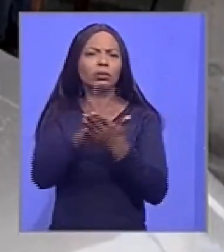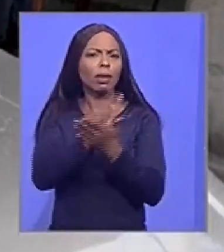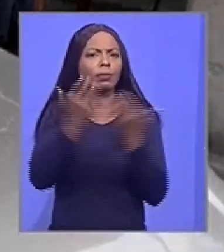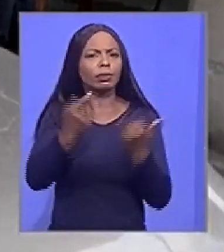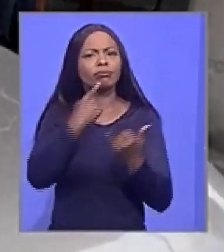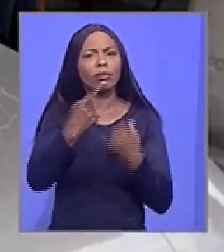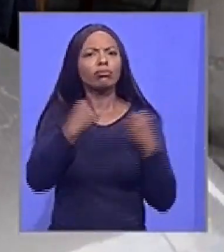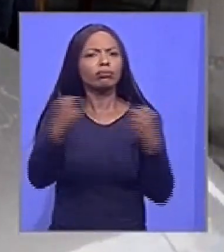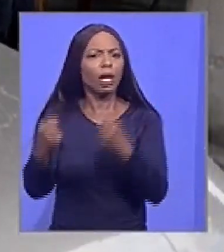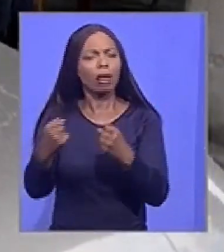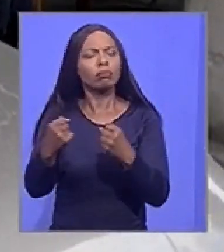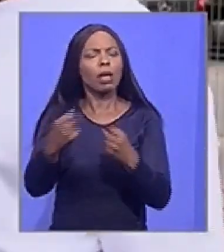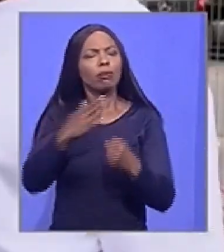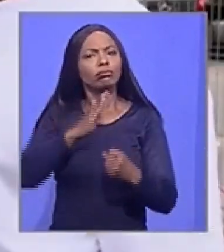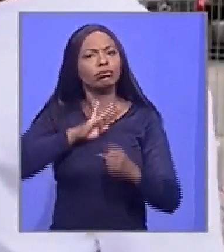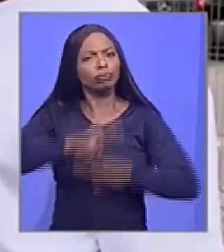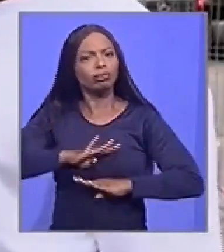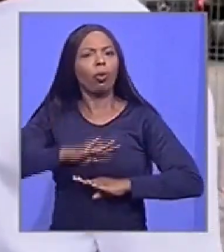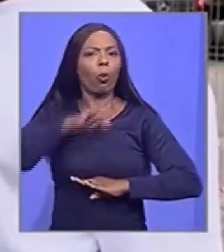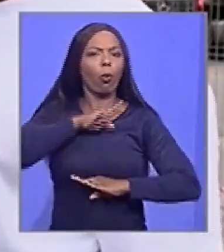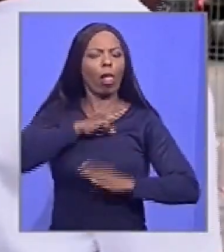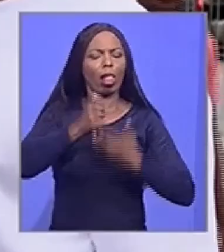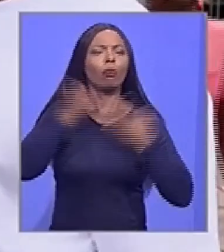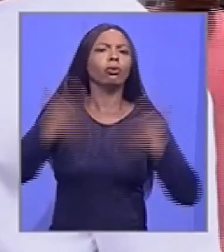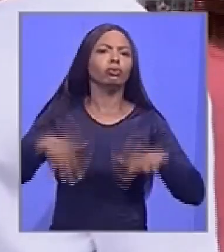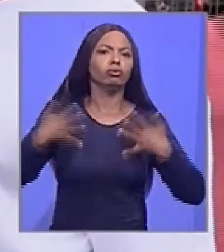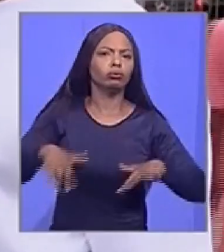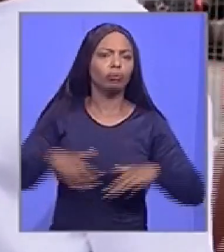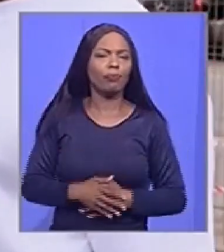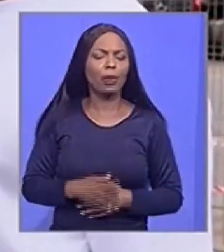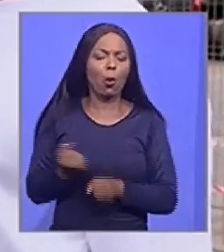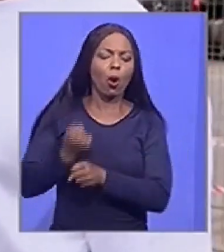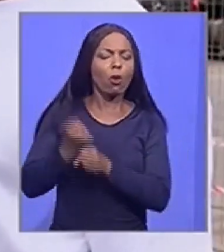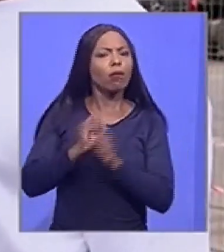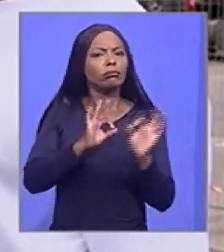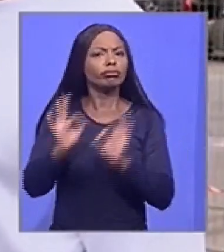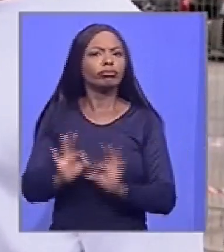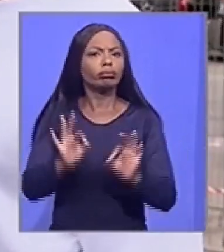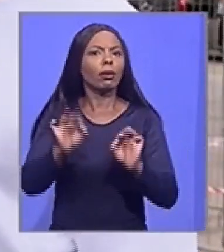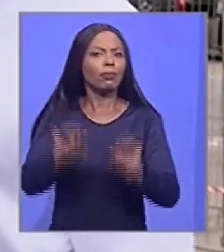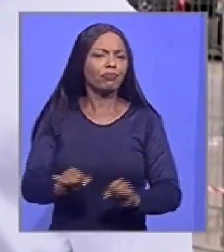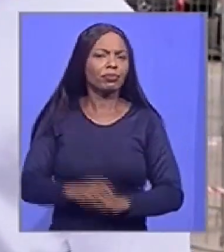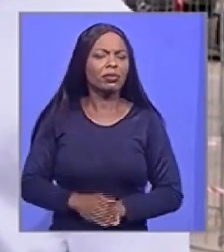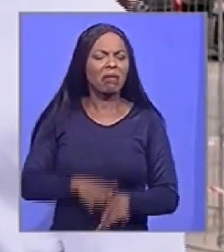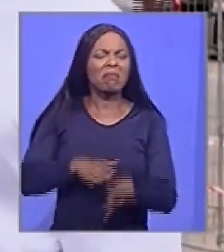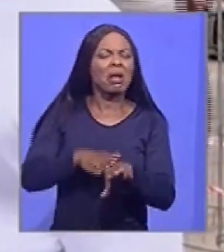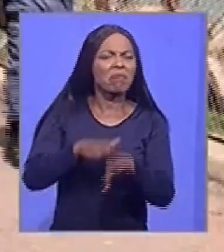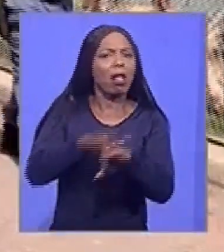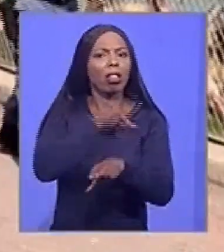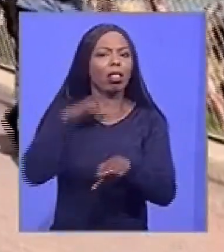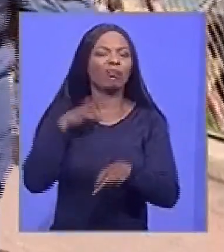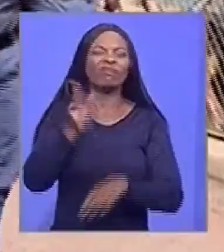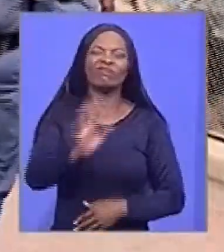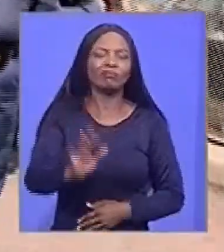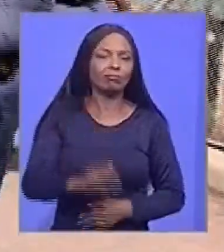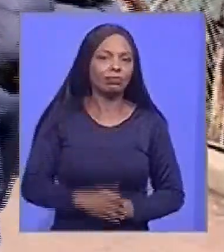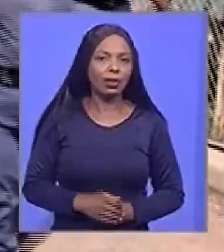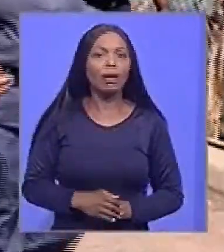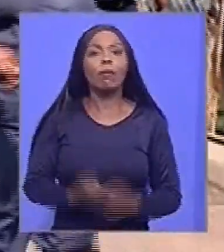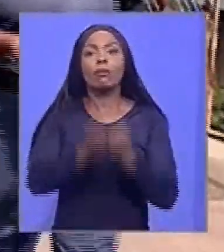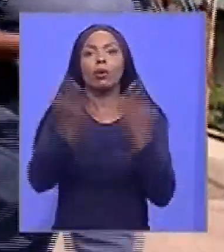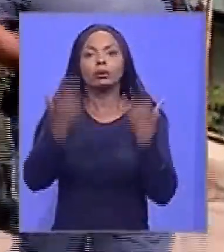ba re ba fitlhetse thuso ka bonako. They are working nicely. No congestion, no queuing for long. Ka bagare